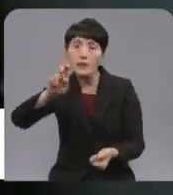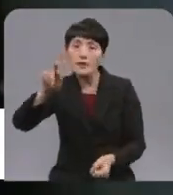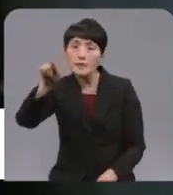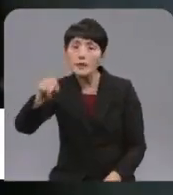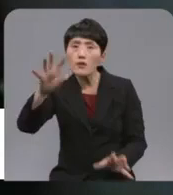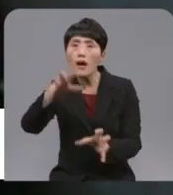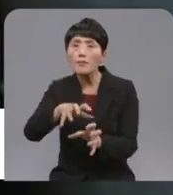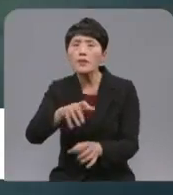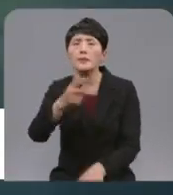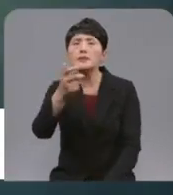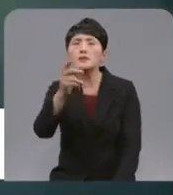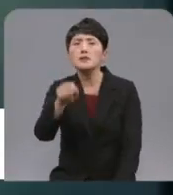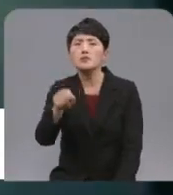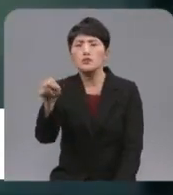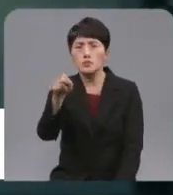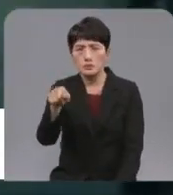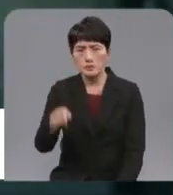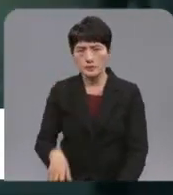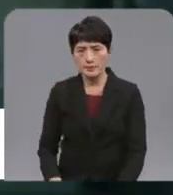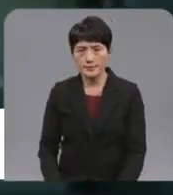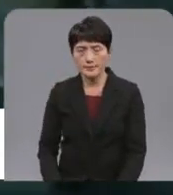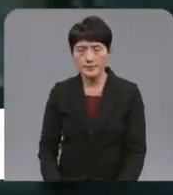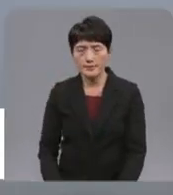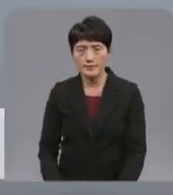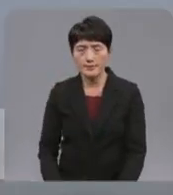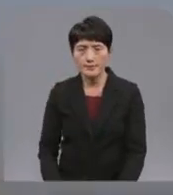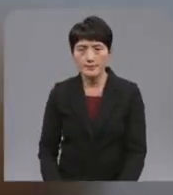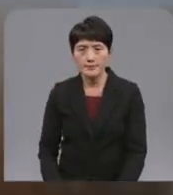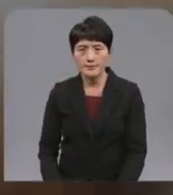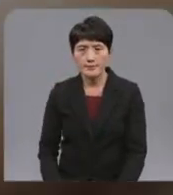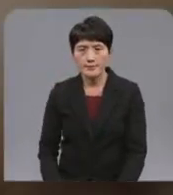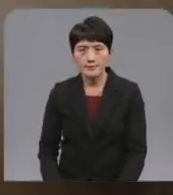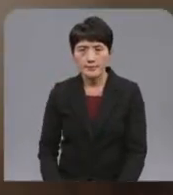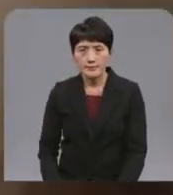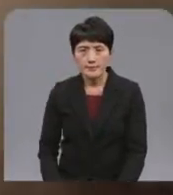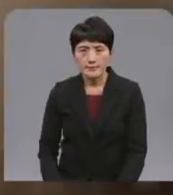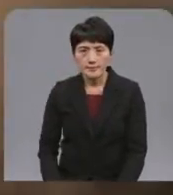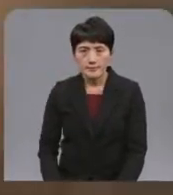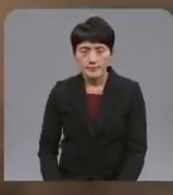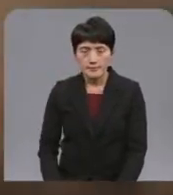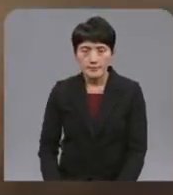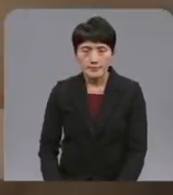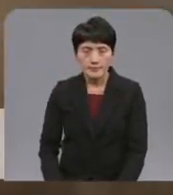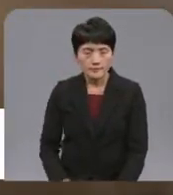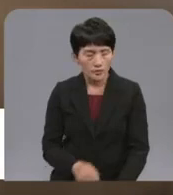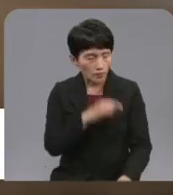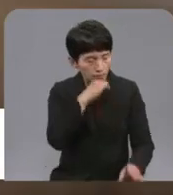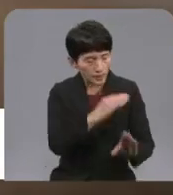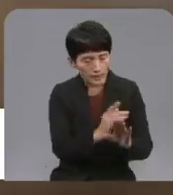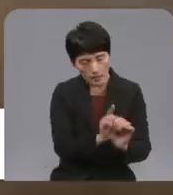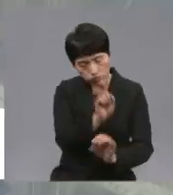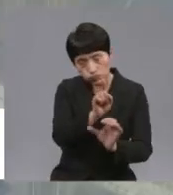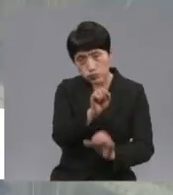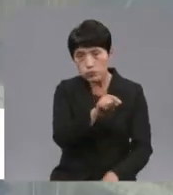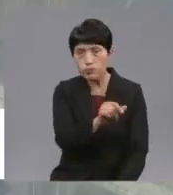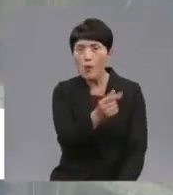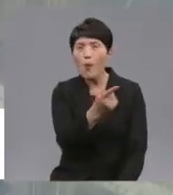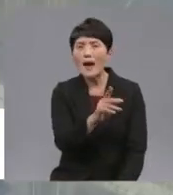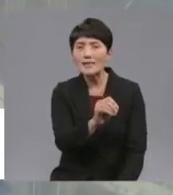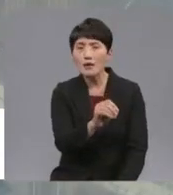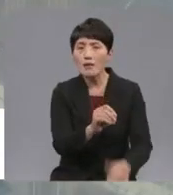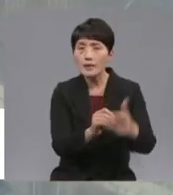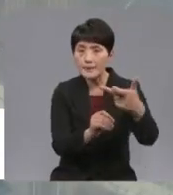qu'il y a 2 ans et d'une importante quantité d'uranium hautement enrichie il est présente également 7 nouveaux types de missiles que